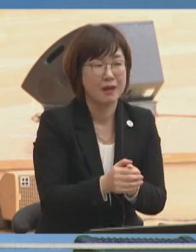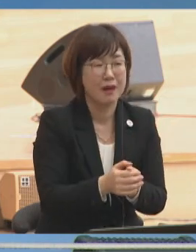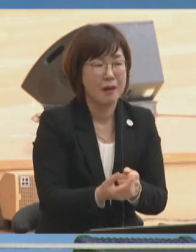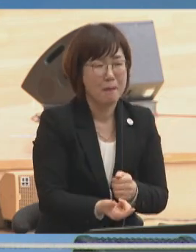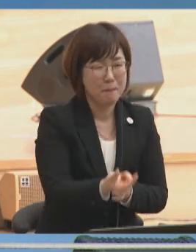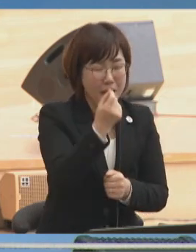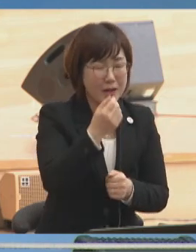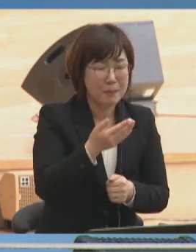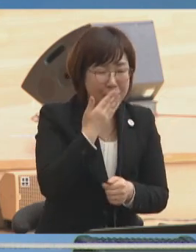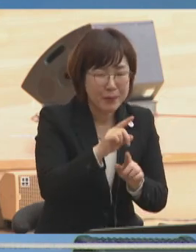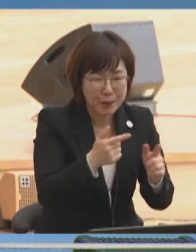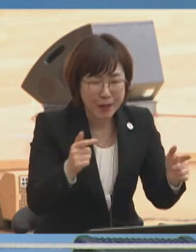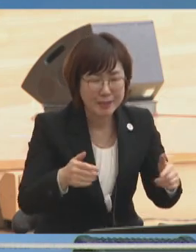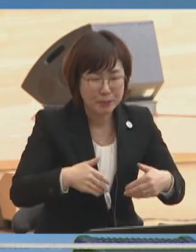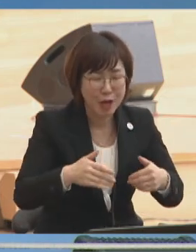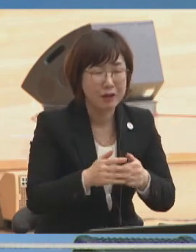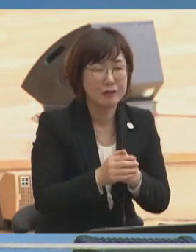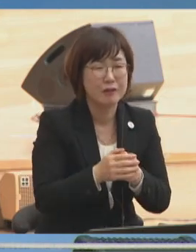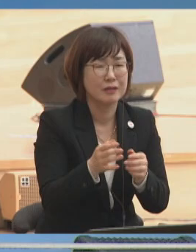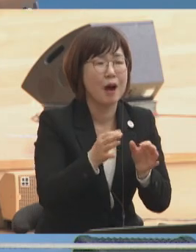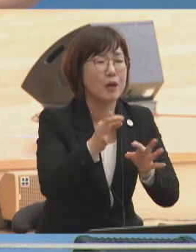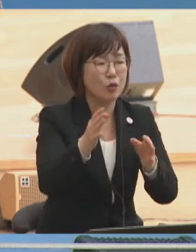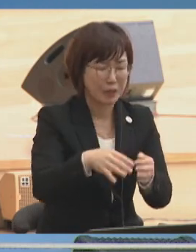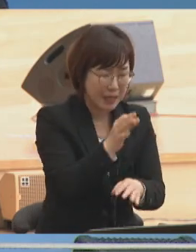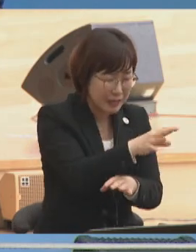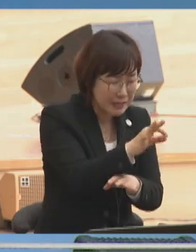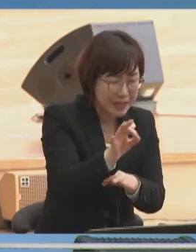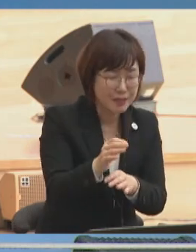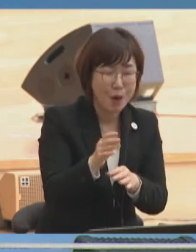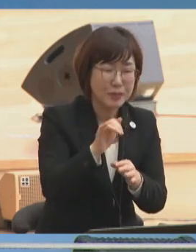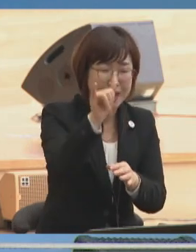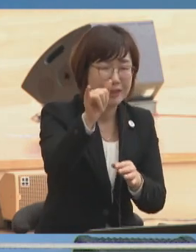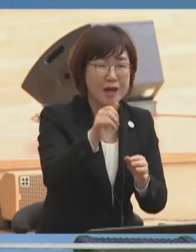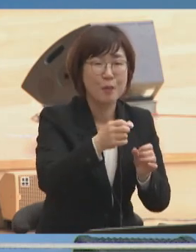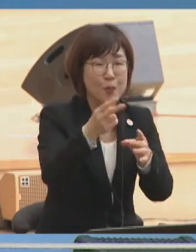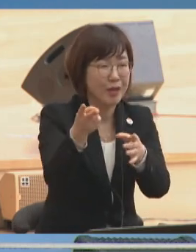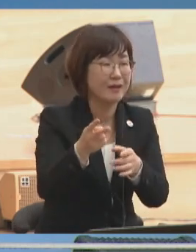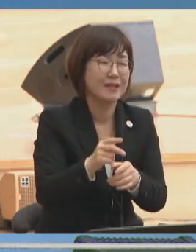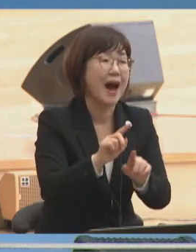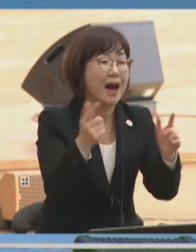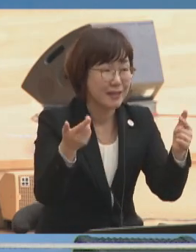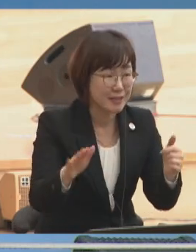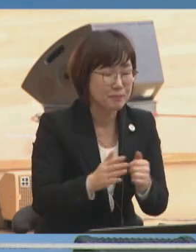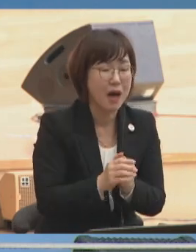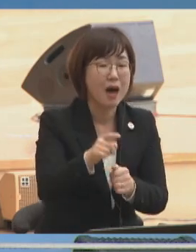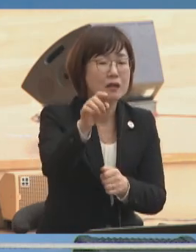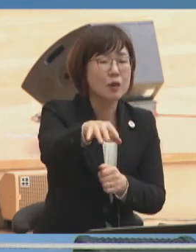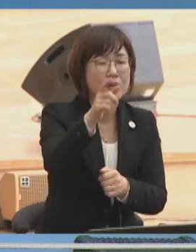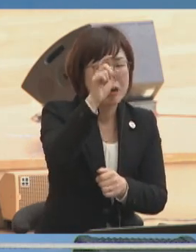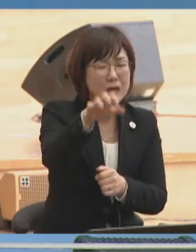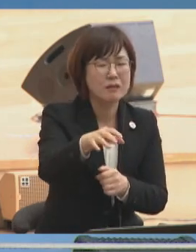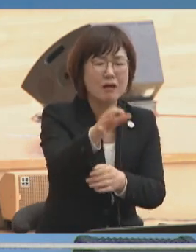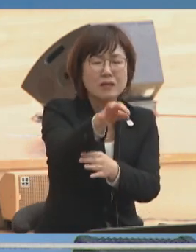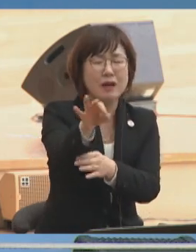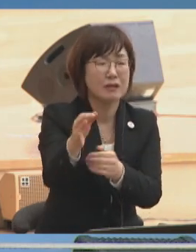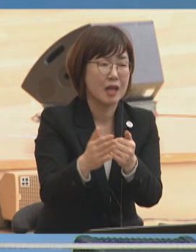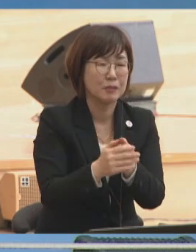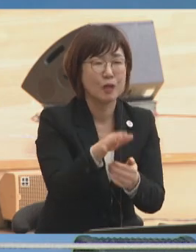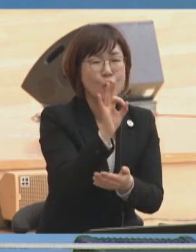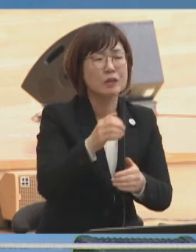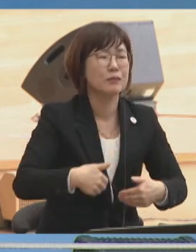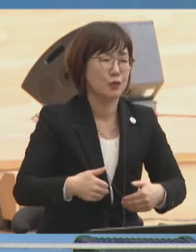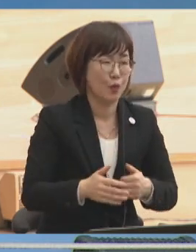식료품이 갈 수 있도록 그렇게 보냈어요. 우리가 여기서 사가지고 비행기 실어서 그렇게 보내는 건 아니지만 현장에서 해결해야 되니까 자금을